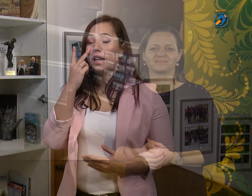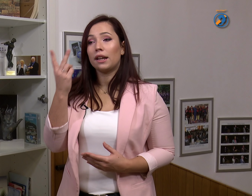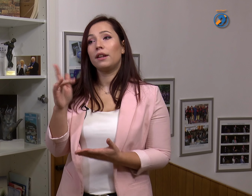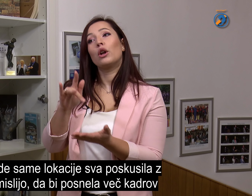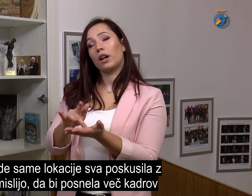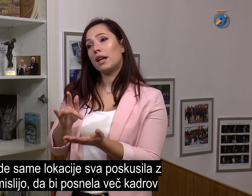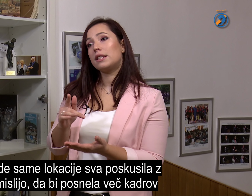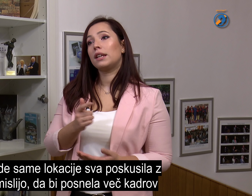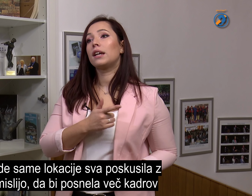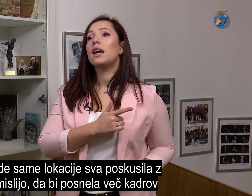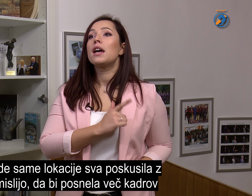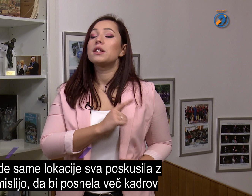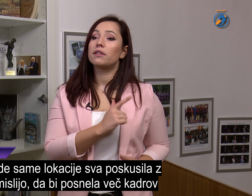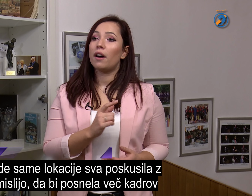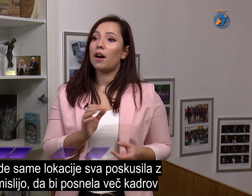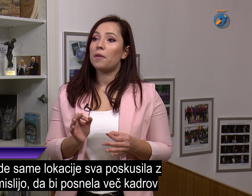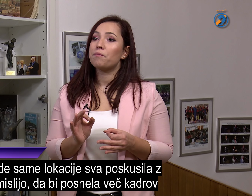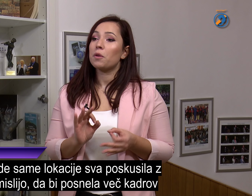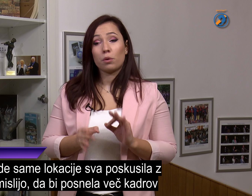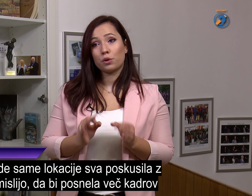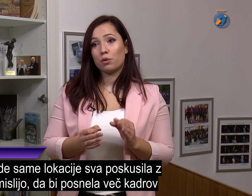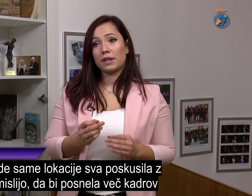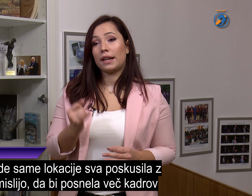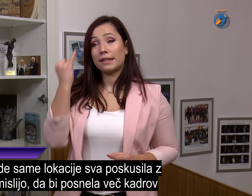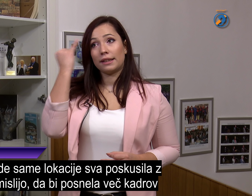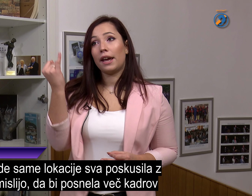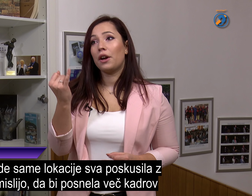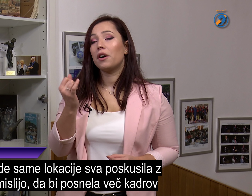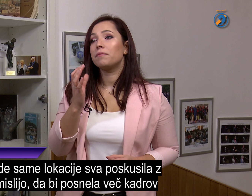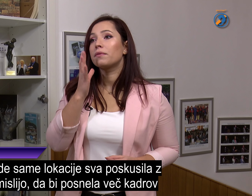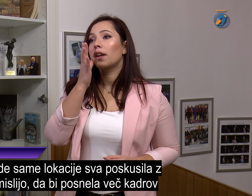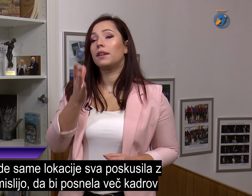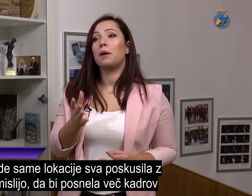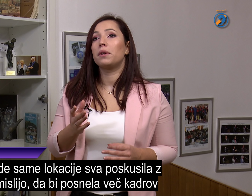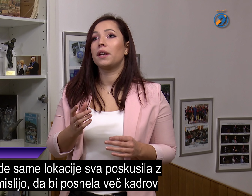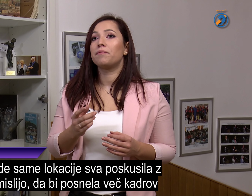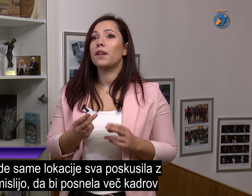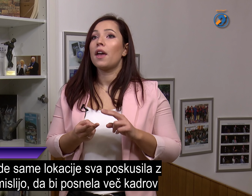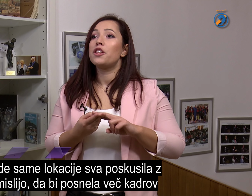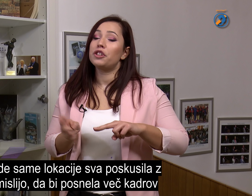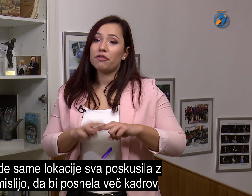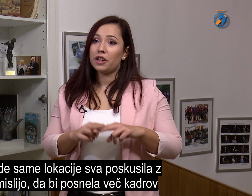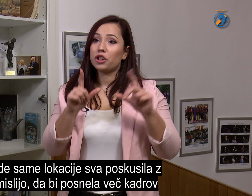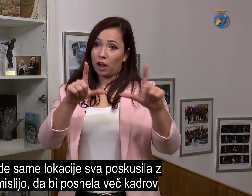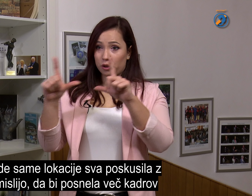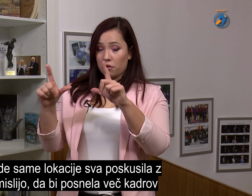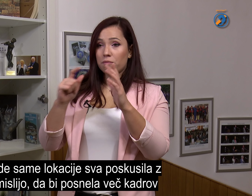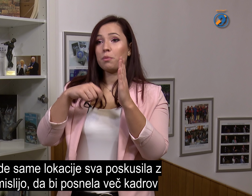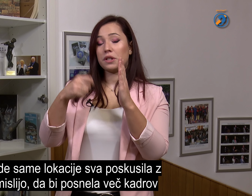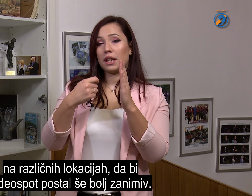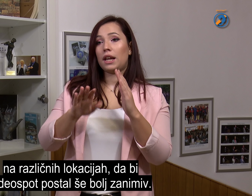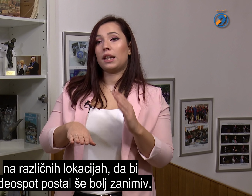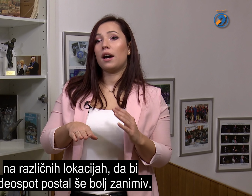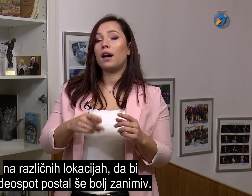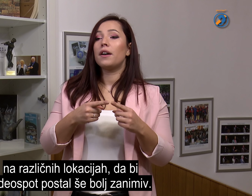Glede lokaciji, sva poskusila z idejo, da bi čim več kadrov